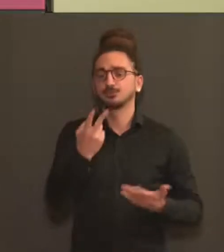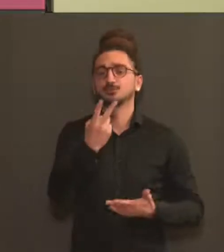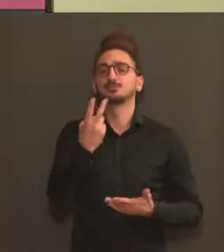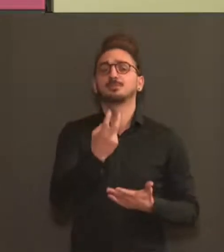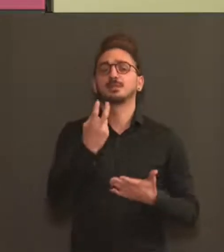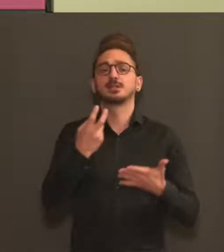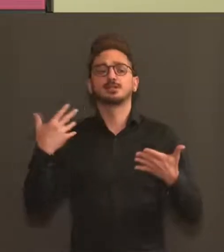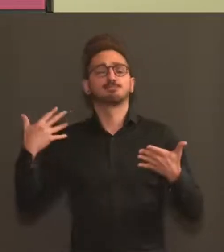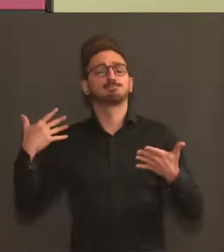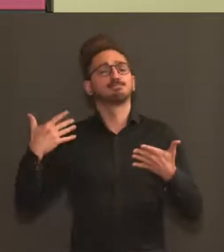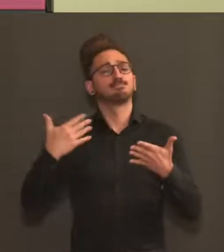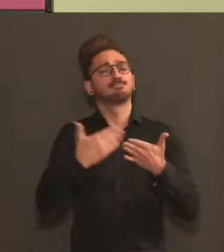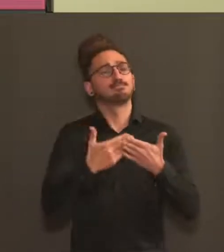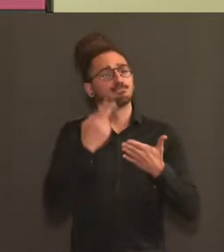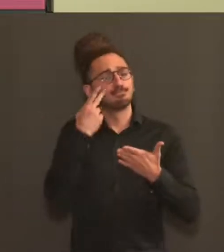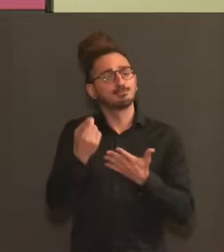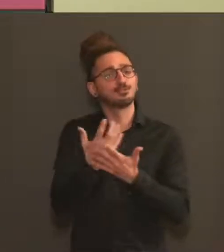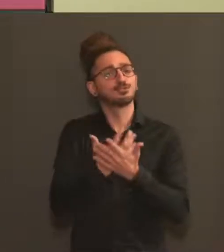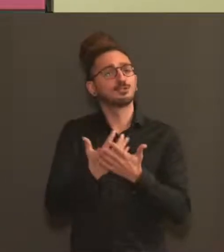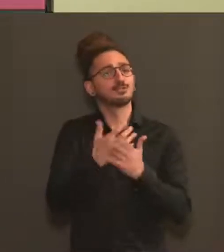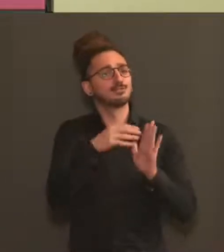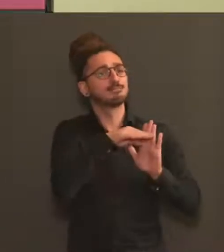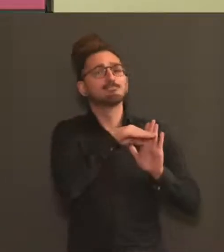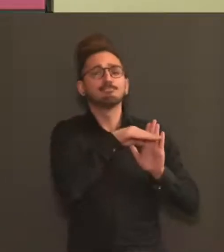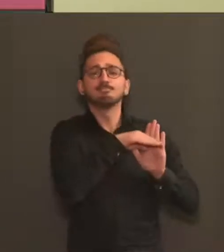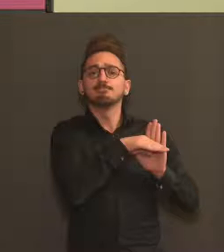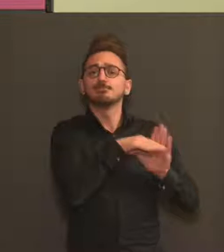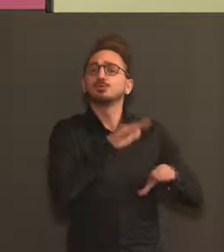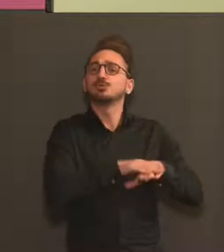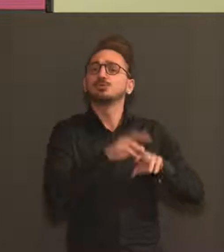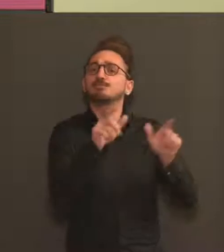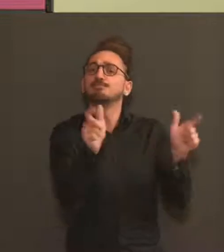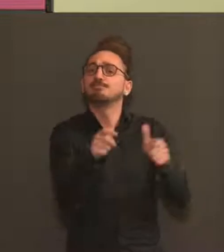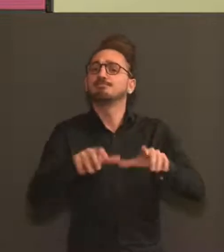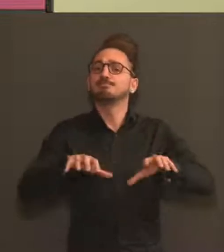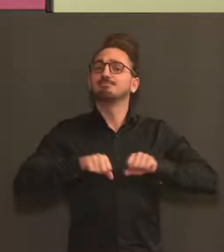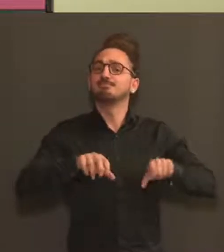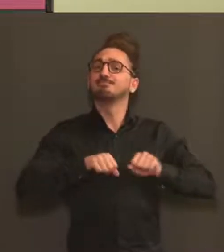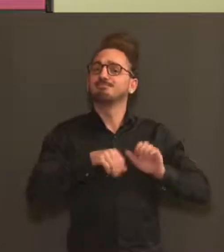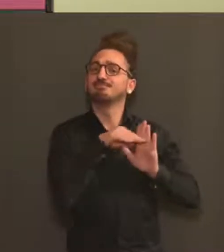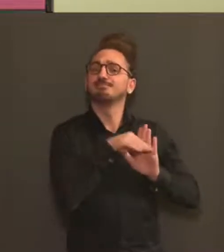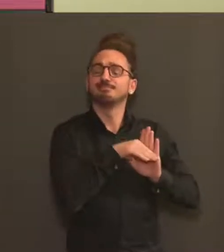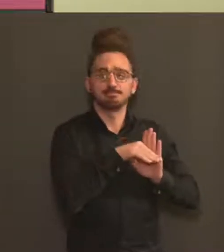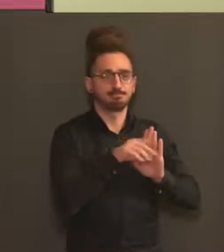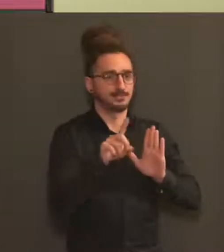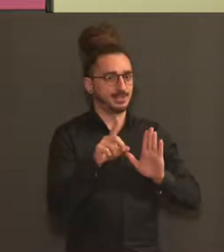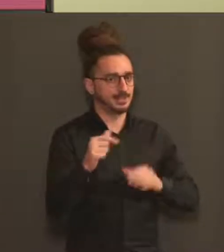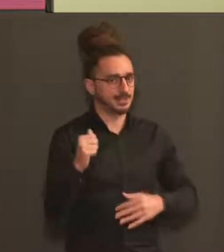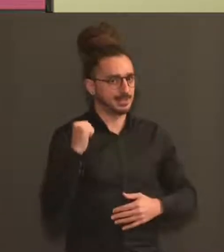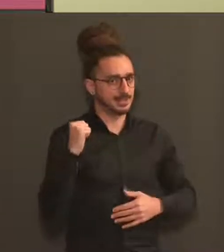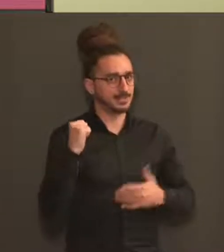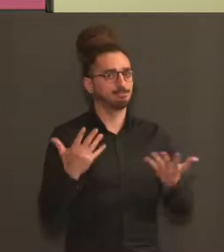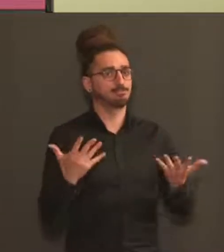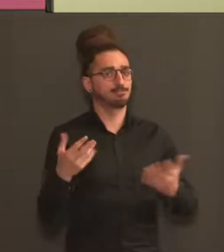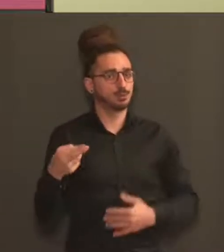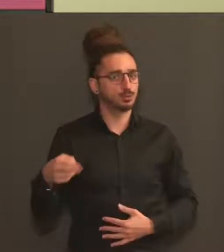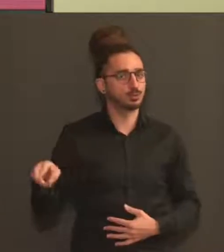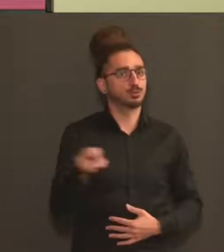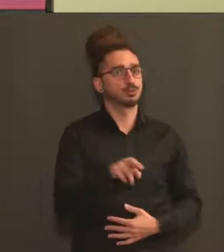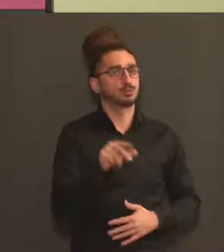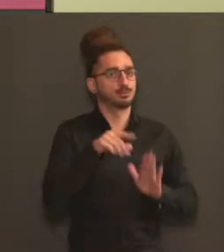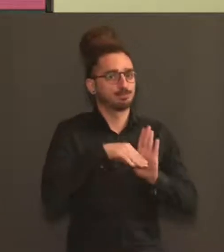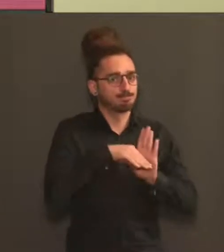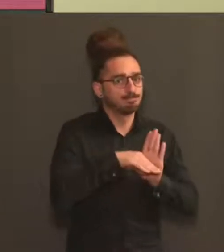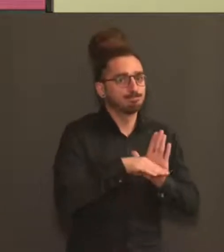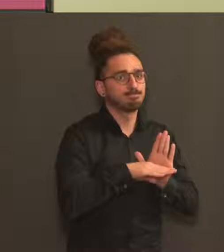d'infection. Et nous constatons depuis hier qu'une petite augmentation, pour l'instant en tout cas, se profile. Les